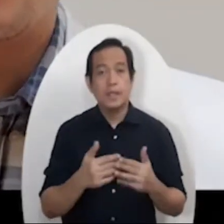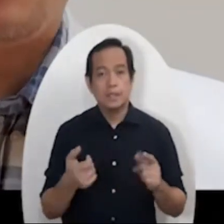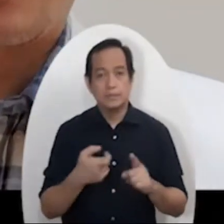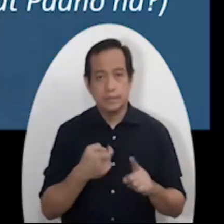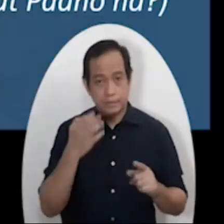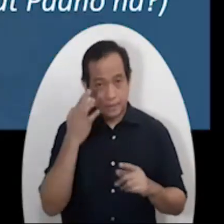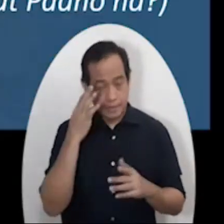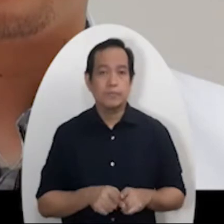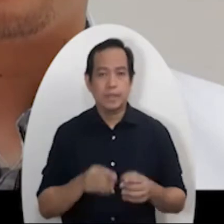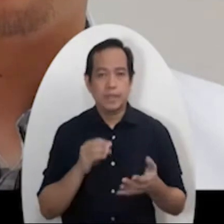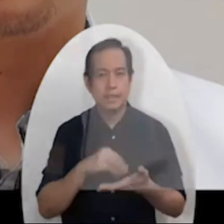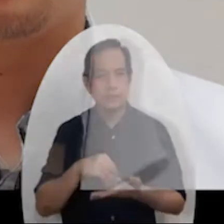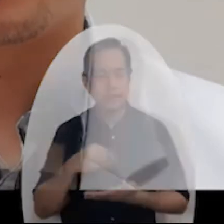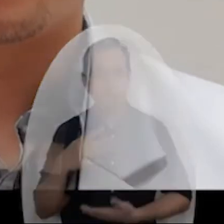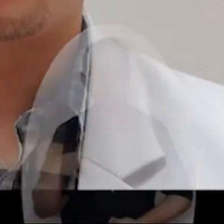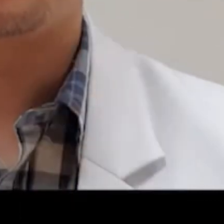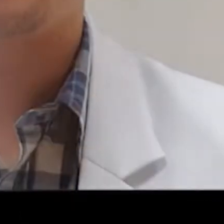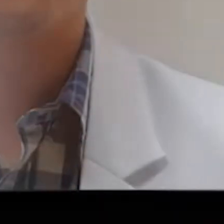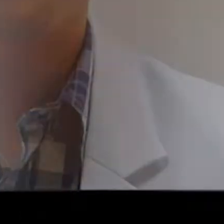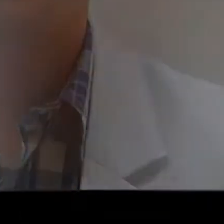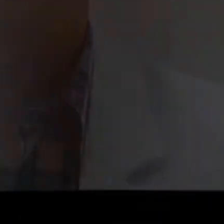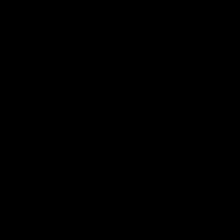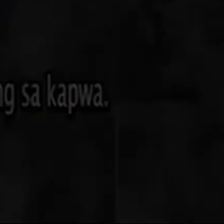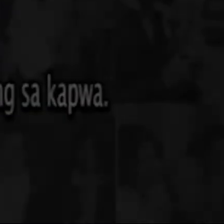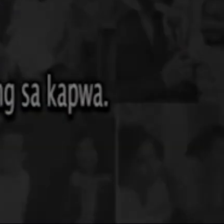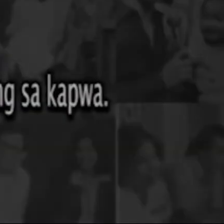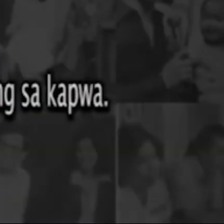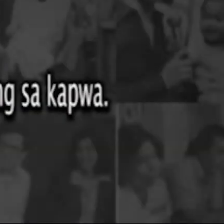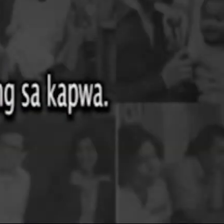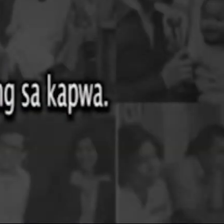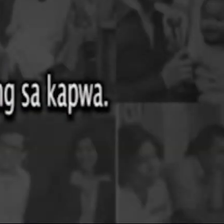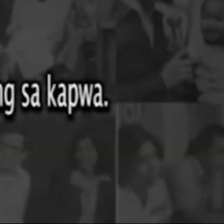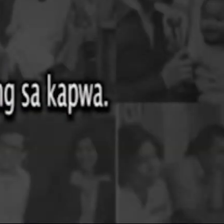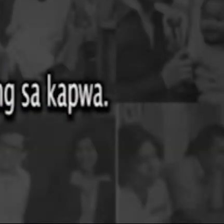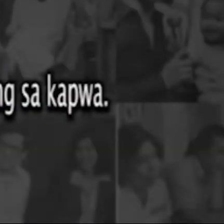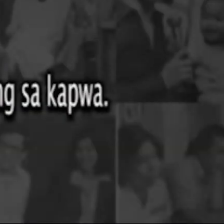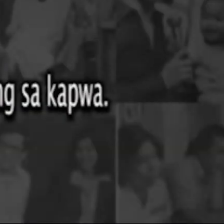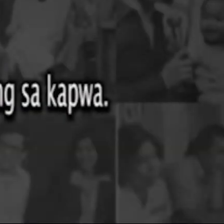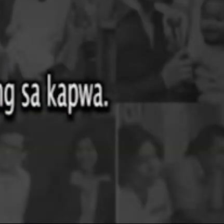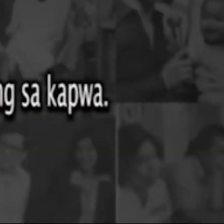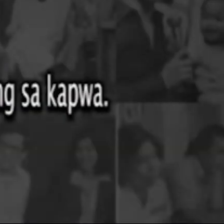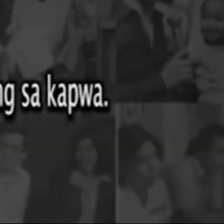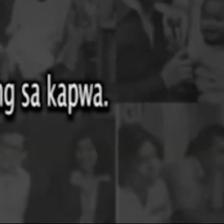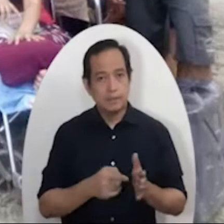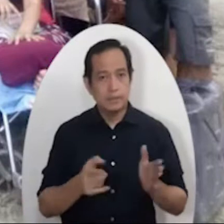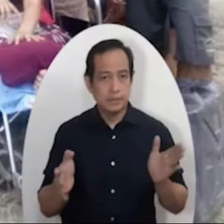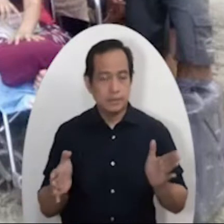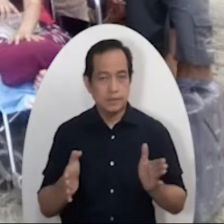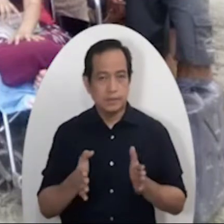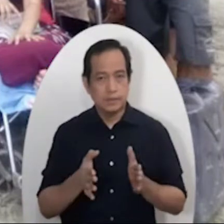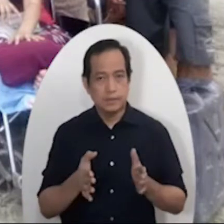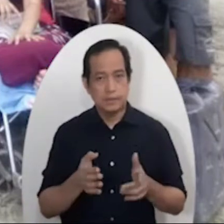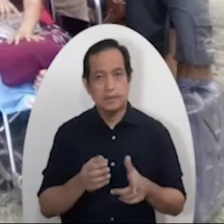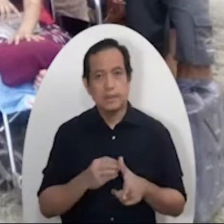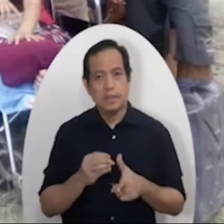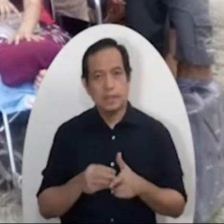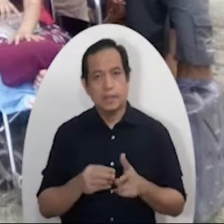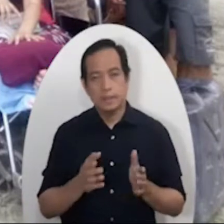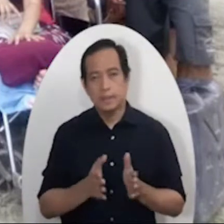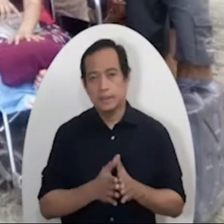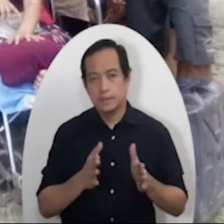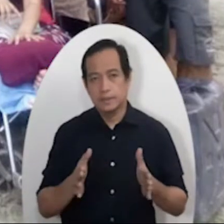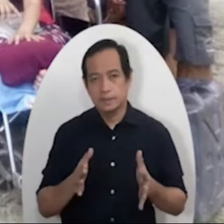At isang ina na ang tanging kayamanan ay ang kanyang pamilya. Totoong kwento, totoong buhay